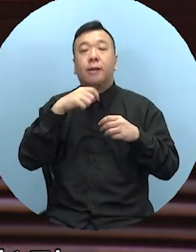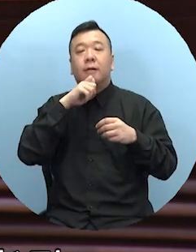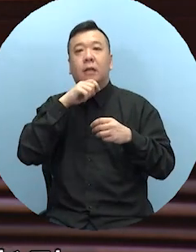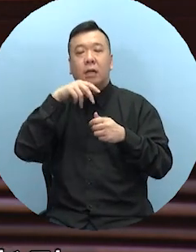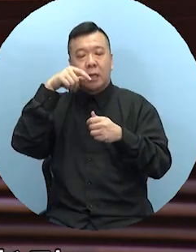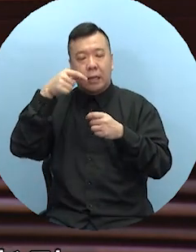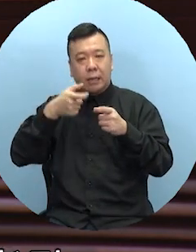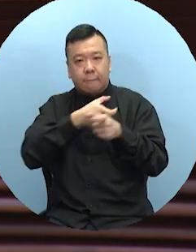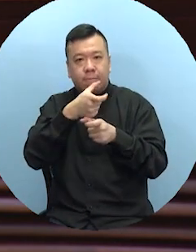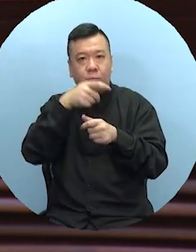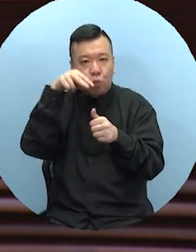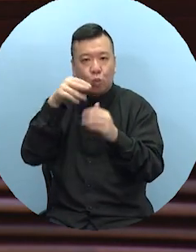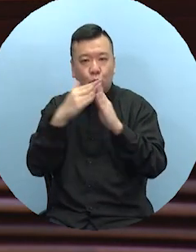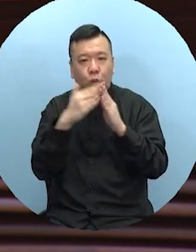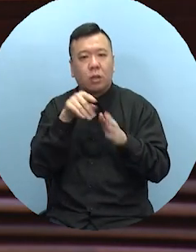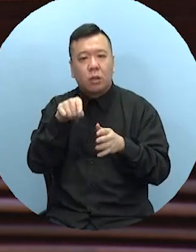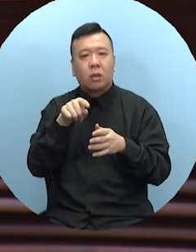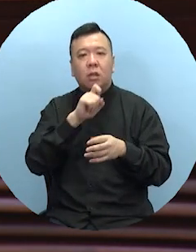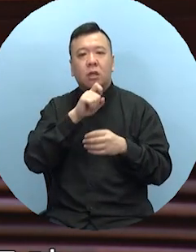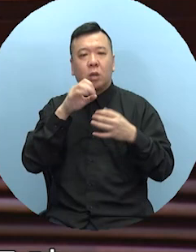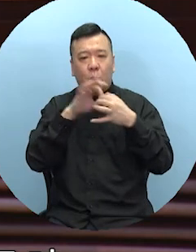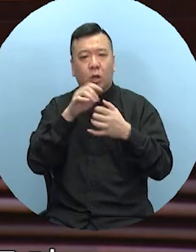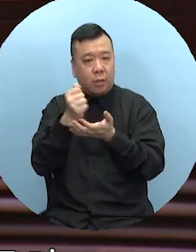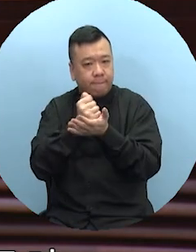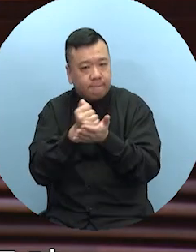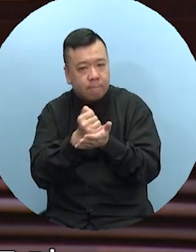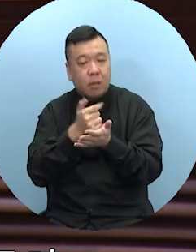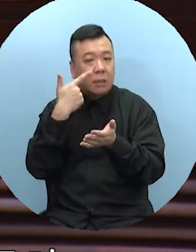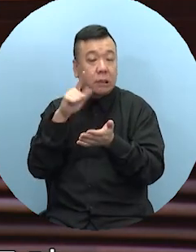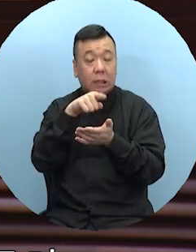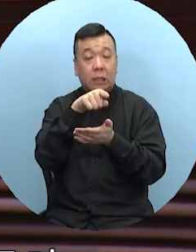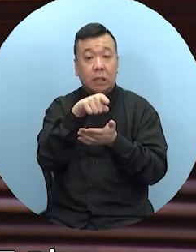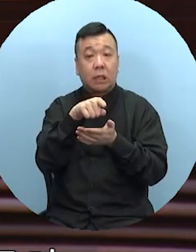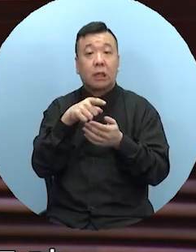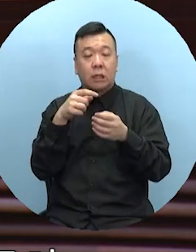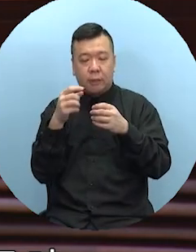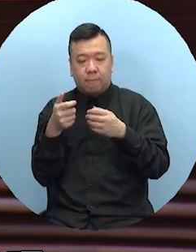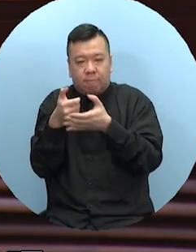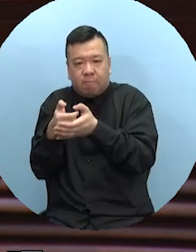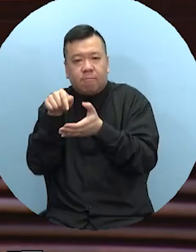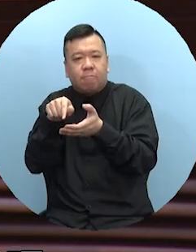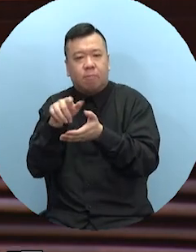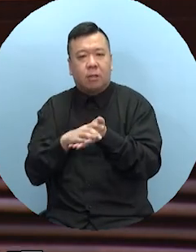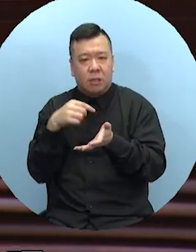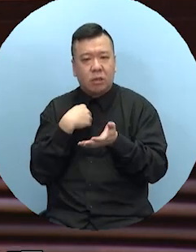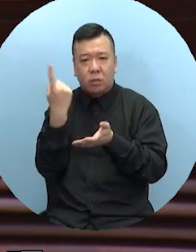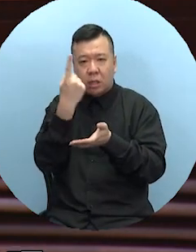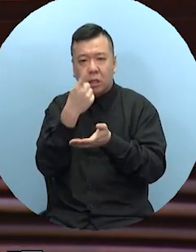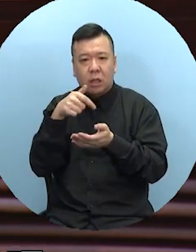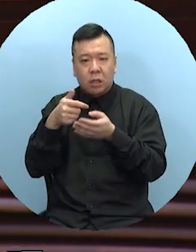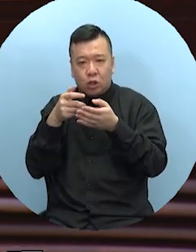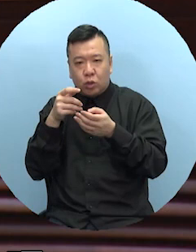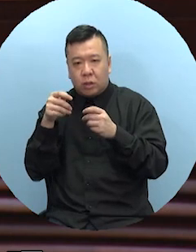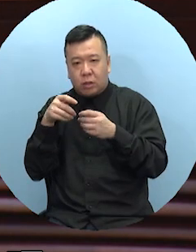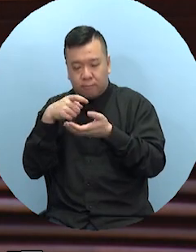界提供新的指引，要求银行为客户绑定信用卡至新流动支付工具时，除了要发出一次性